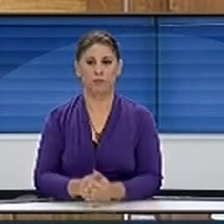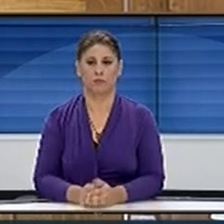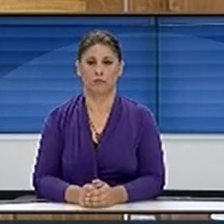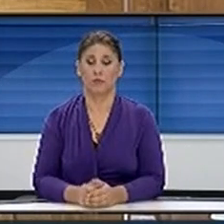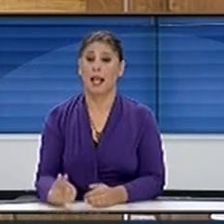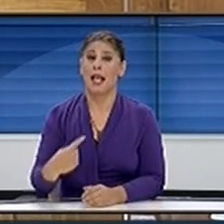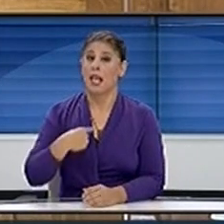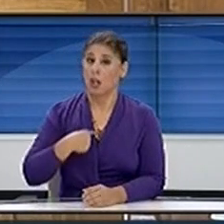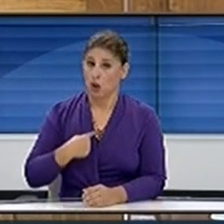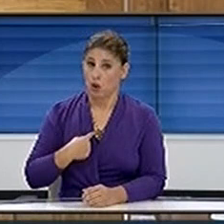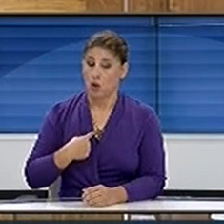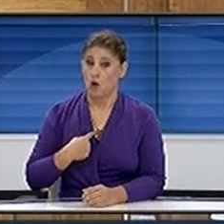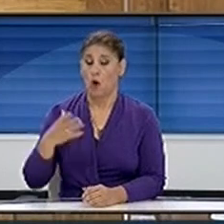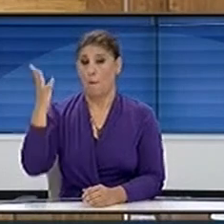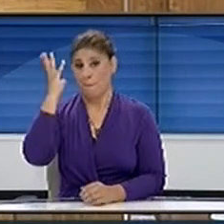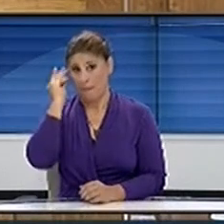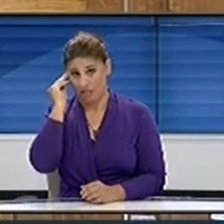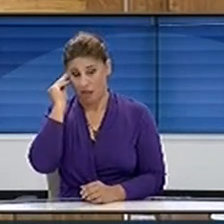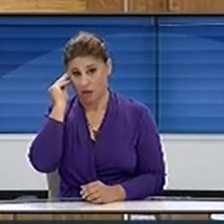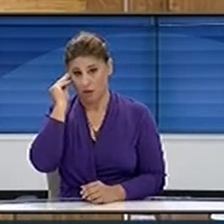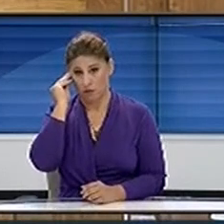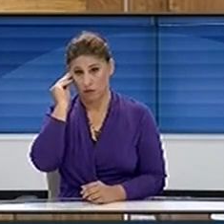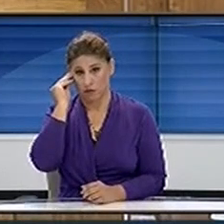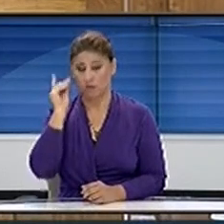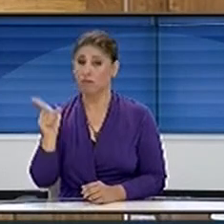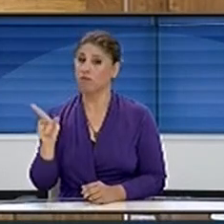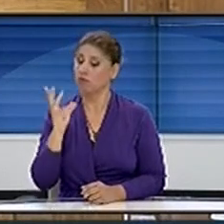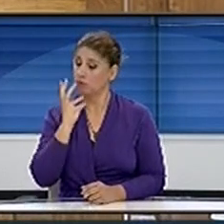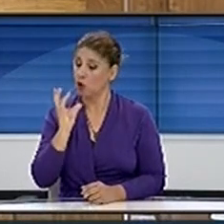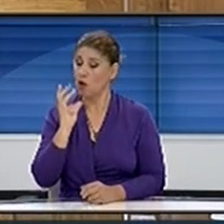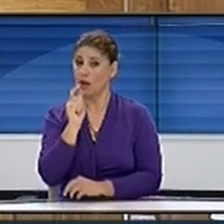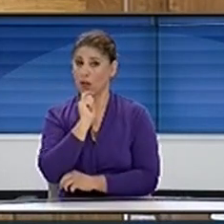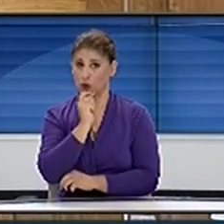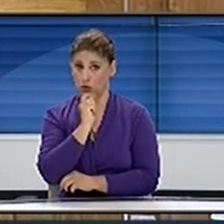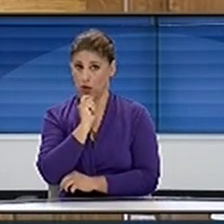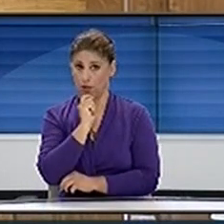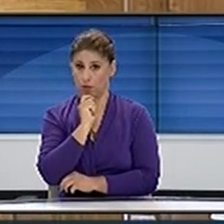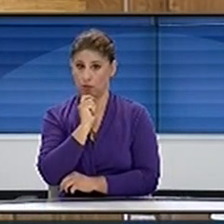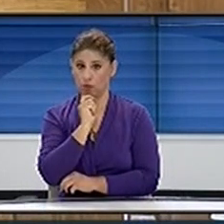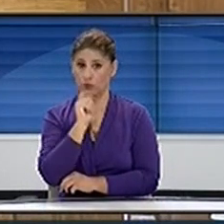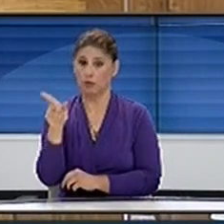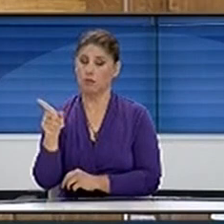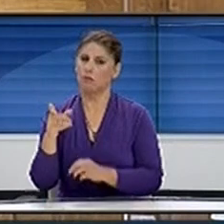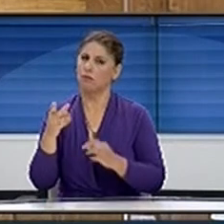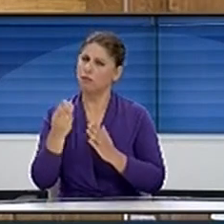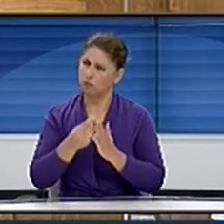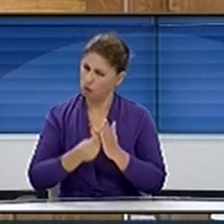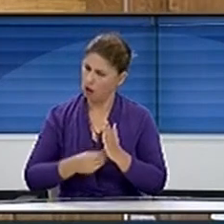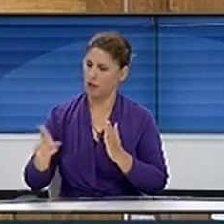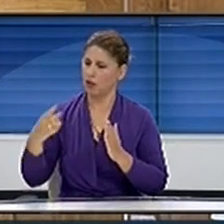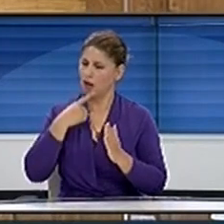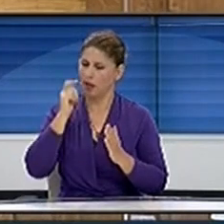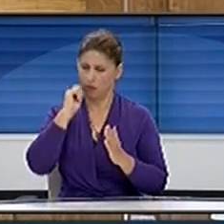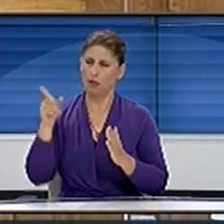εγώ πληροφορούμε από έγκριτους δημοσιογράφους, τους οποίους συχνά επικαλείστε και